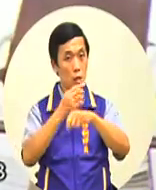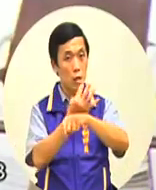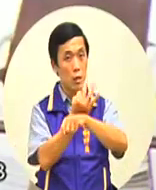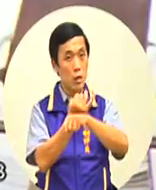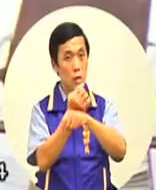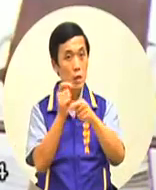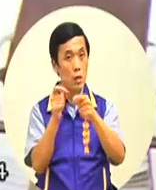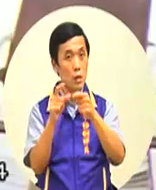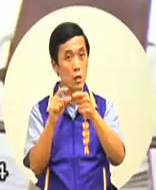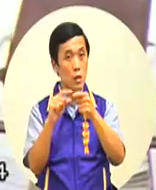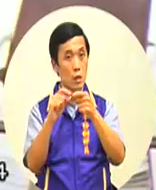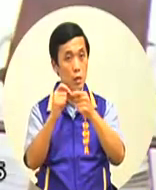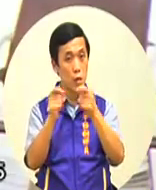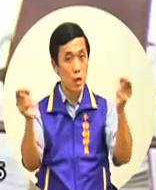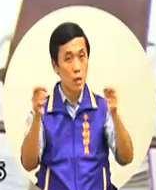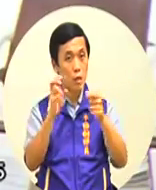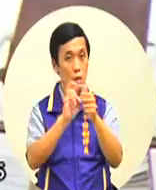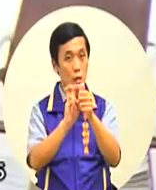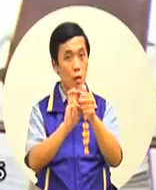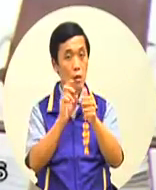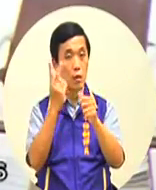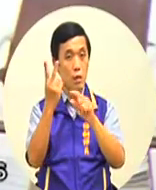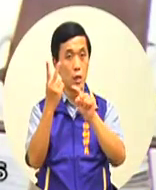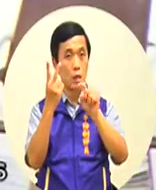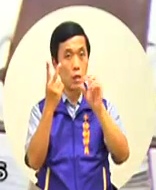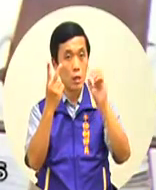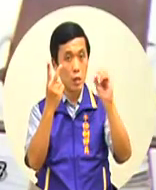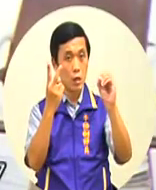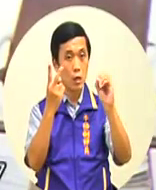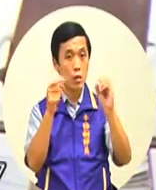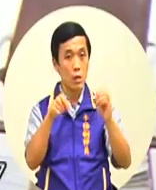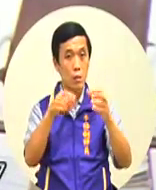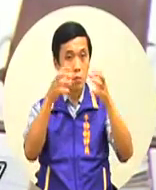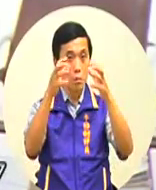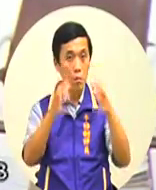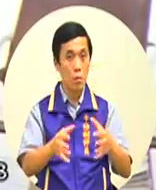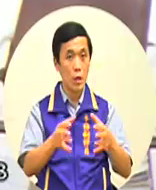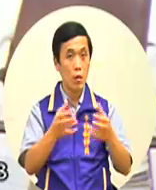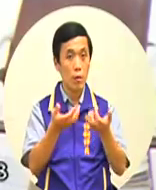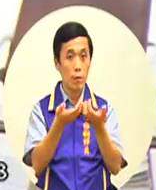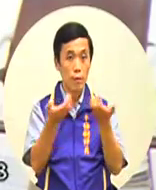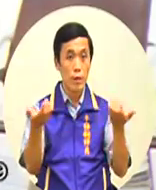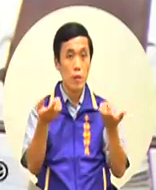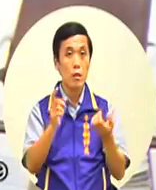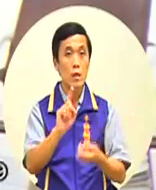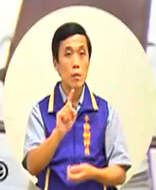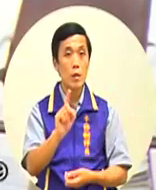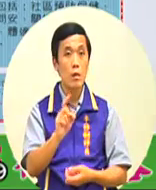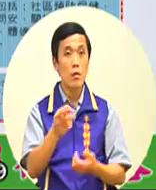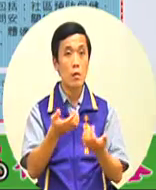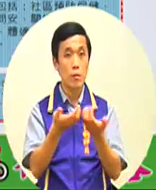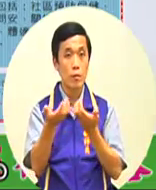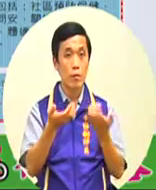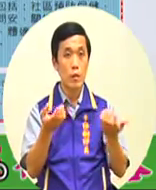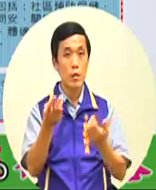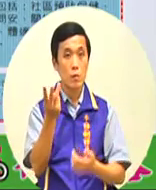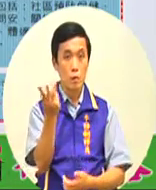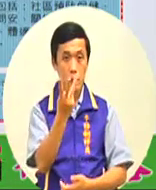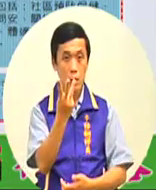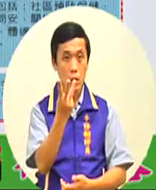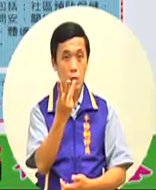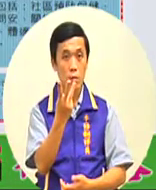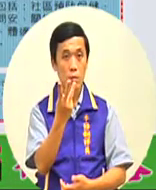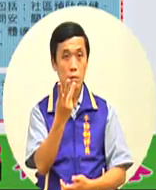那我们长照2.0。服务体系它的建构，它又分为三个，它